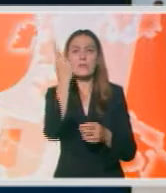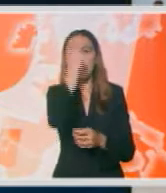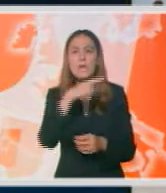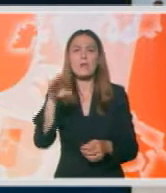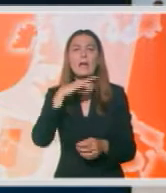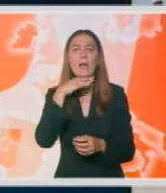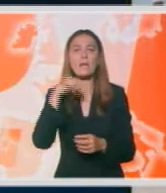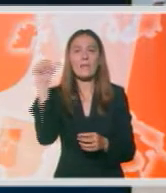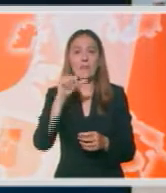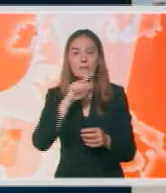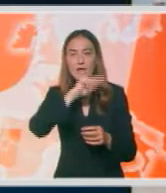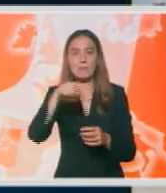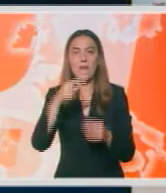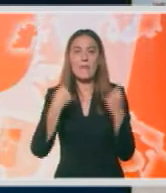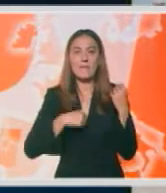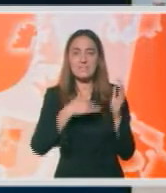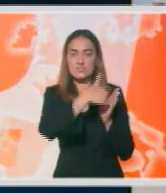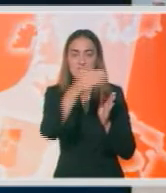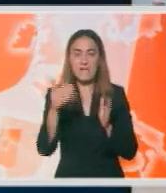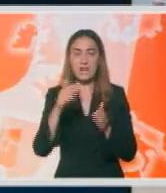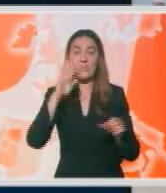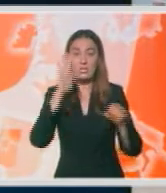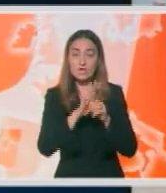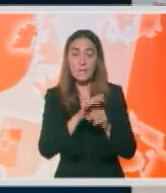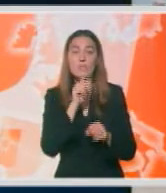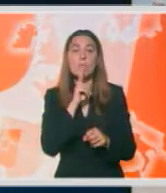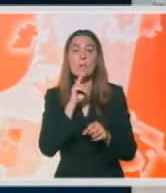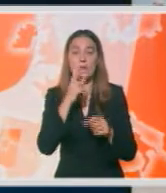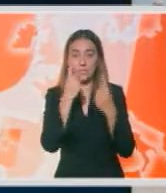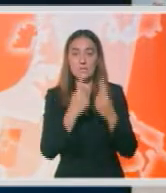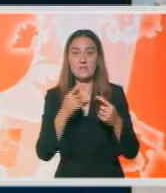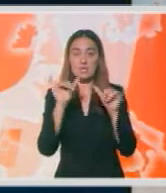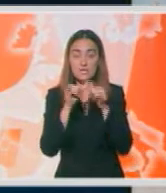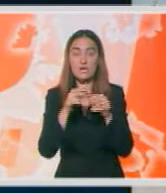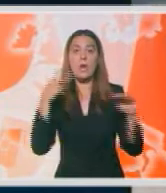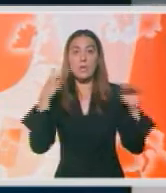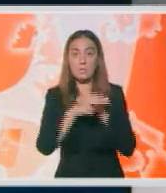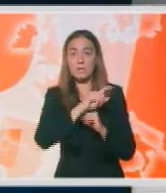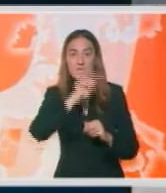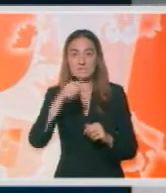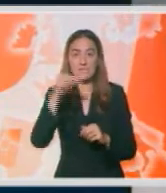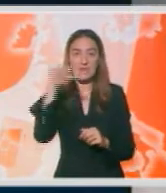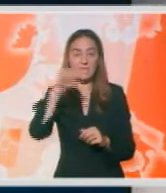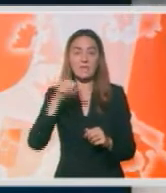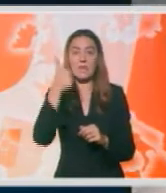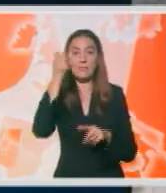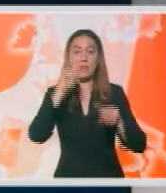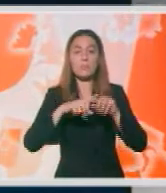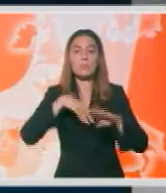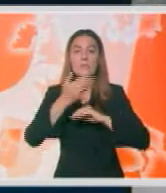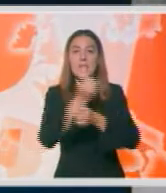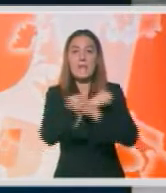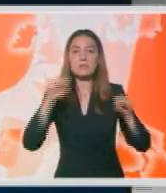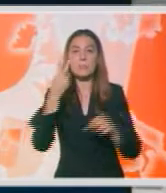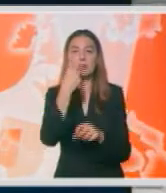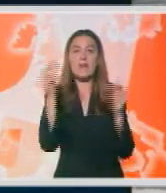galona nafte isteklo je u Meksički zaliv. Čep koji je postavljen u četvrtak zaustavio je isticanje sirove nafte prvi put posle eksplozije